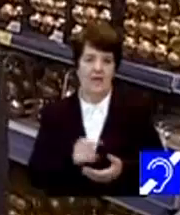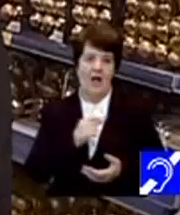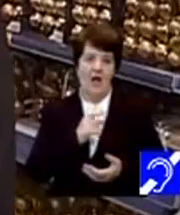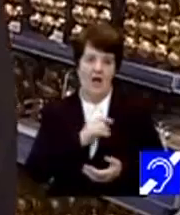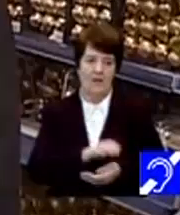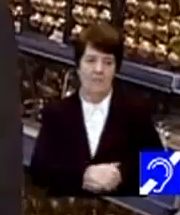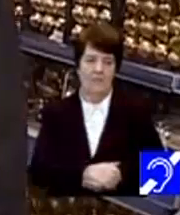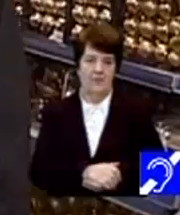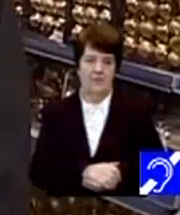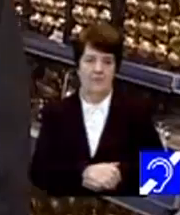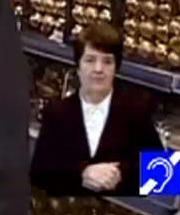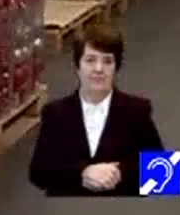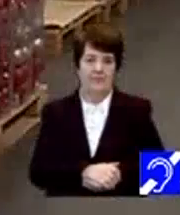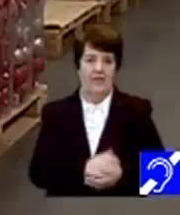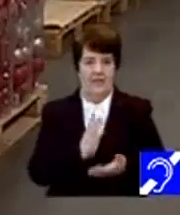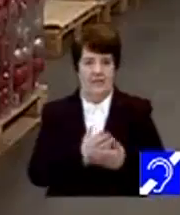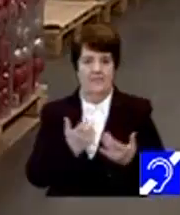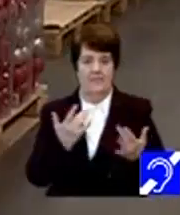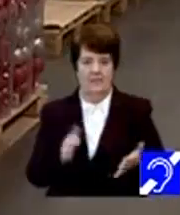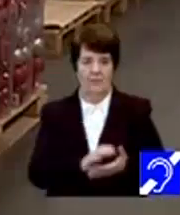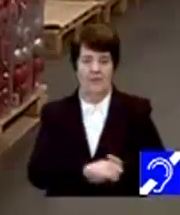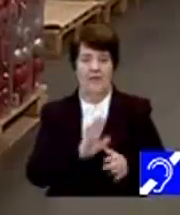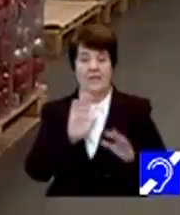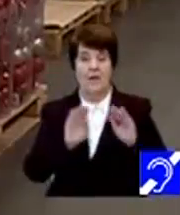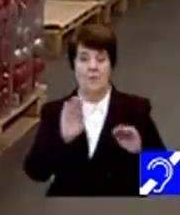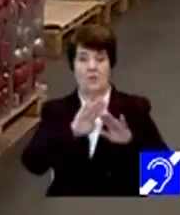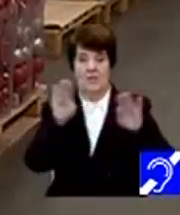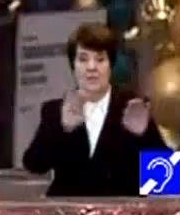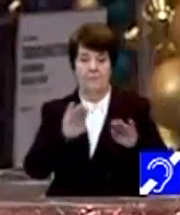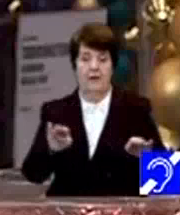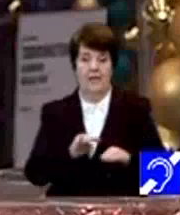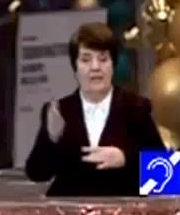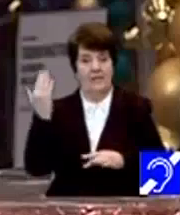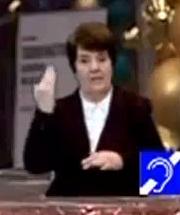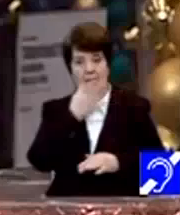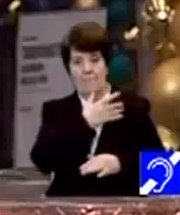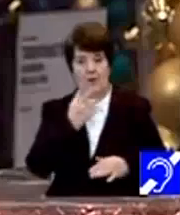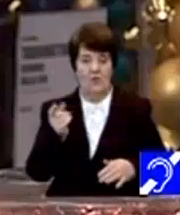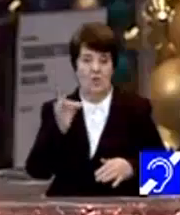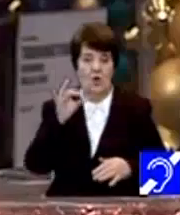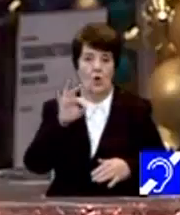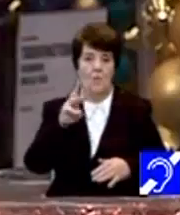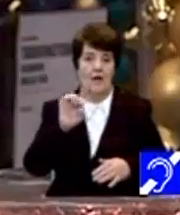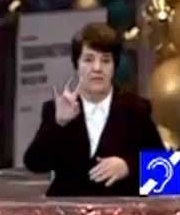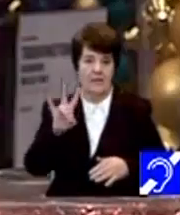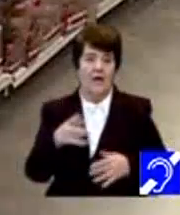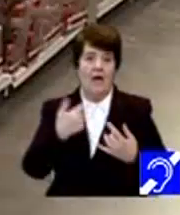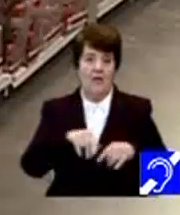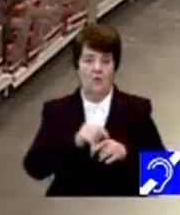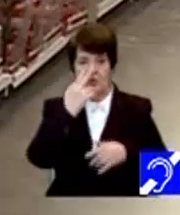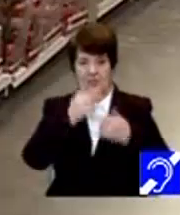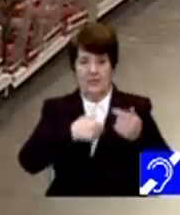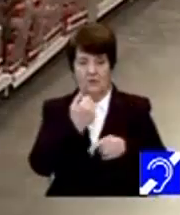puțină albăstui, tot este o nuanță care este întrebată. Obiceiul de a împodobi bradul datează încă din perioada Imperiului Roman.